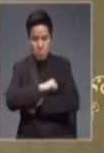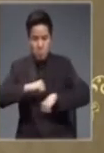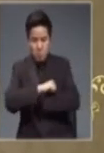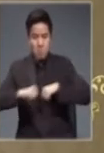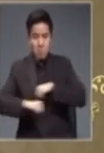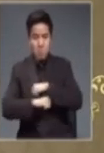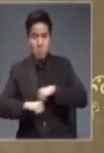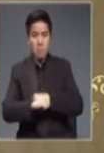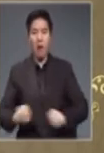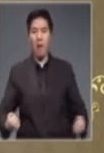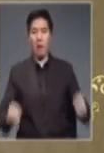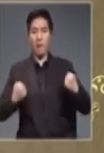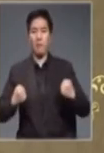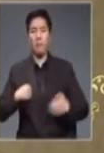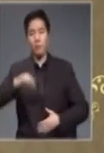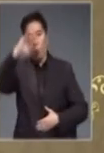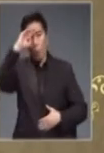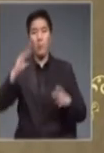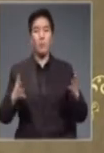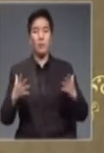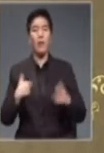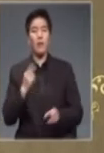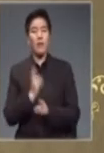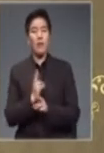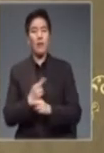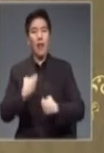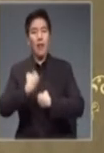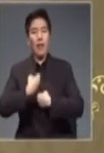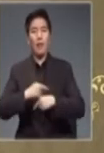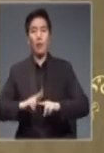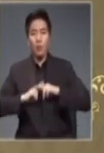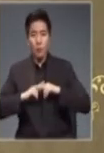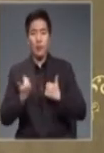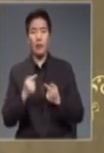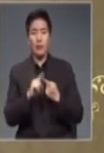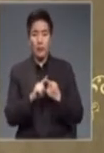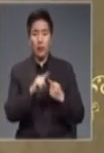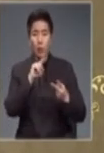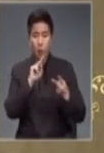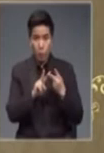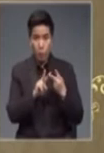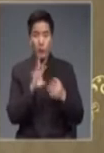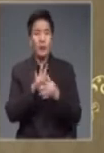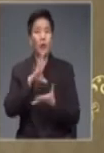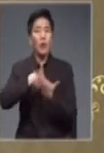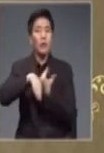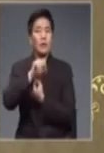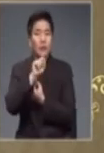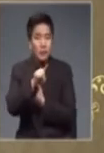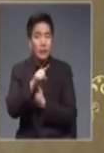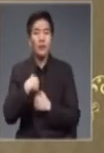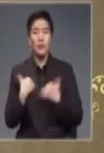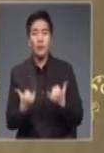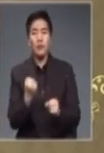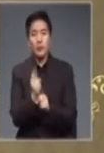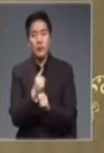ซึ่งรัฐบาลได้ตั้งเป้าให้การยกระดับการจัดอันดับความยากง่ายของการประกอบธุรกิจในประเทศไทยให้ขยับขึ้นมาอยู่ในกลุ่ม30อันดับแร